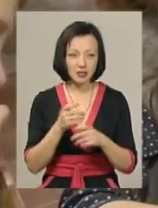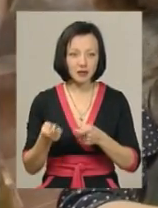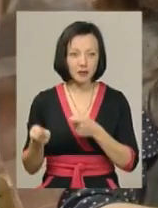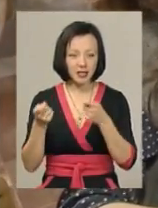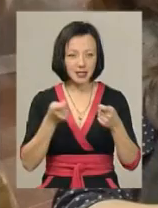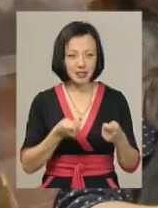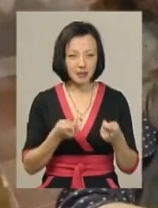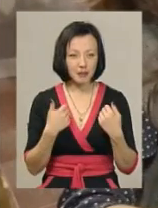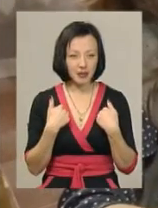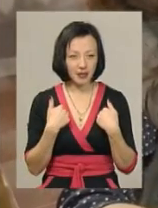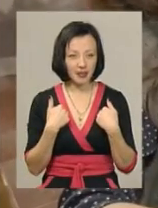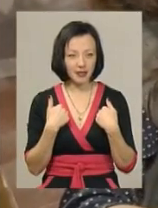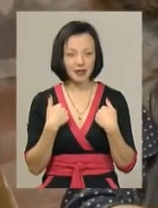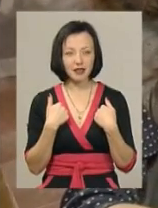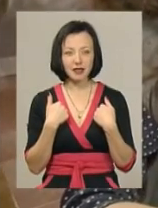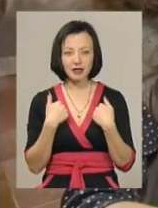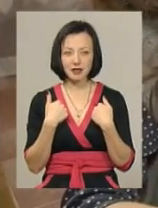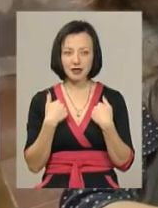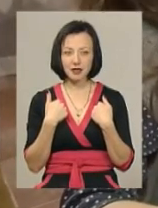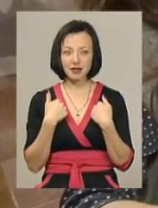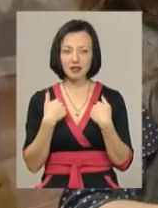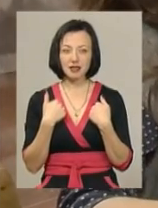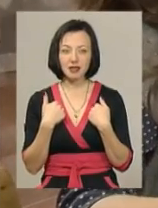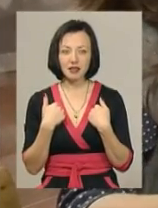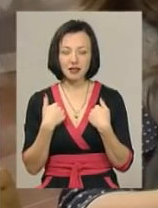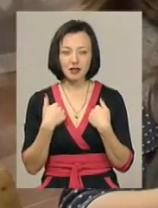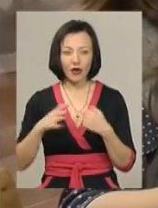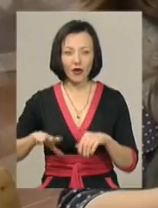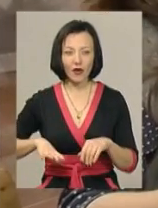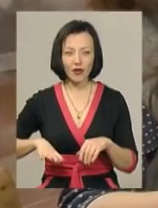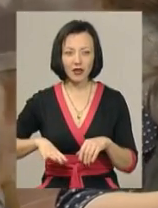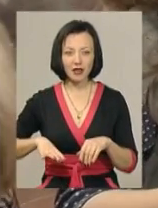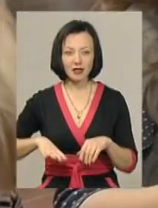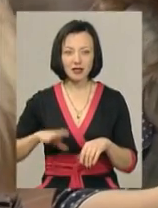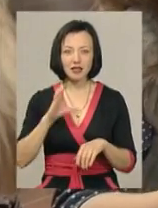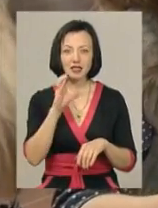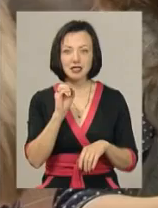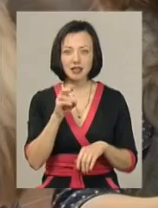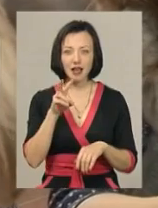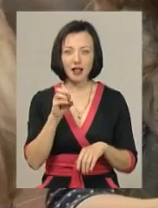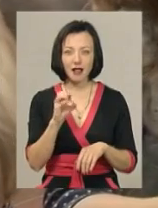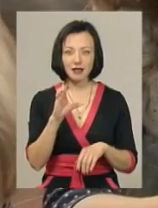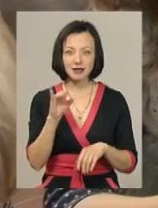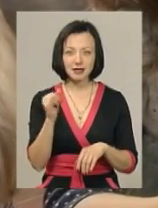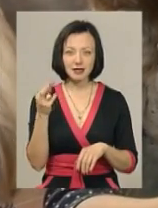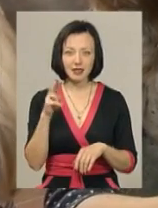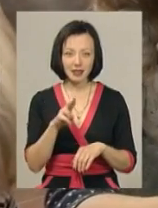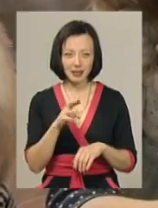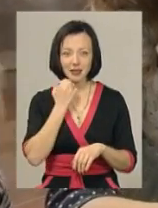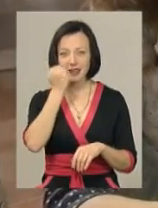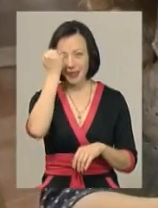принеси мені конячку Селестію